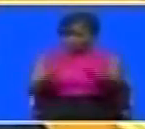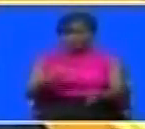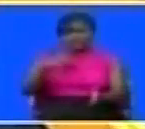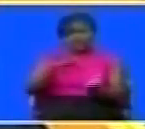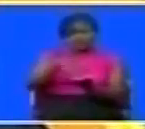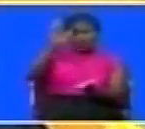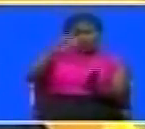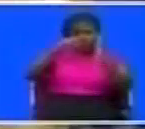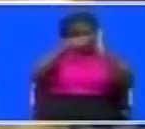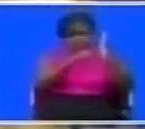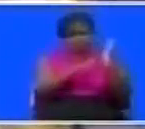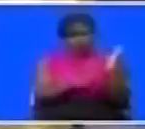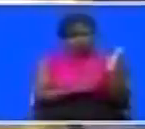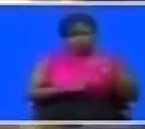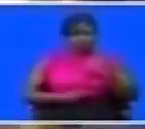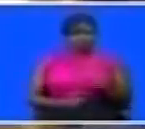zaidi.